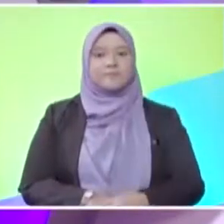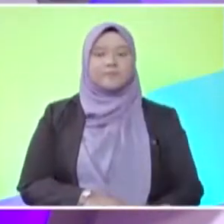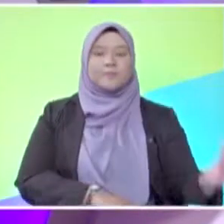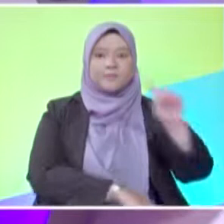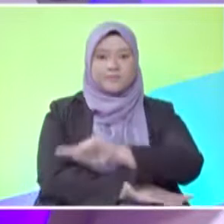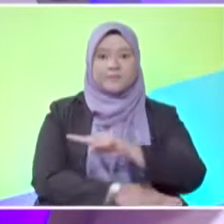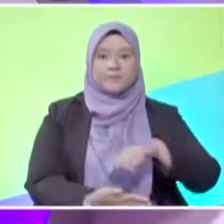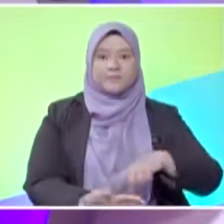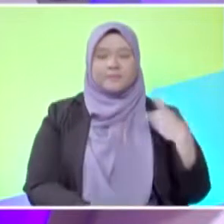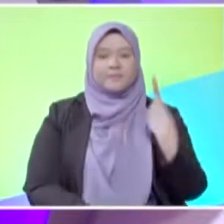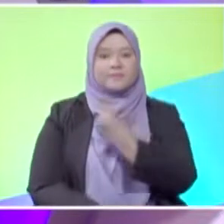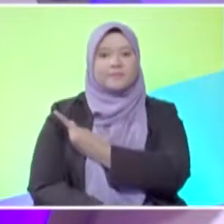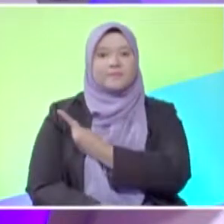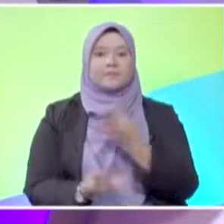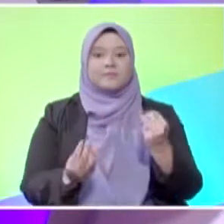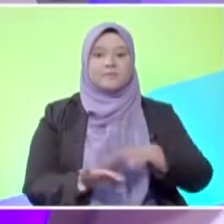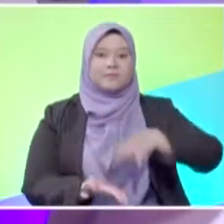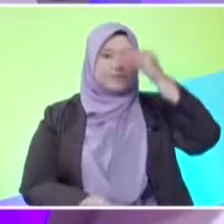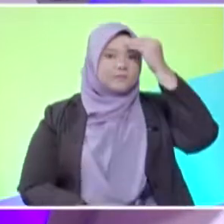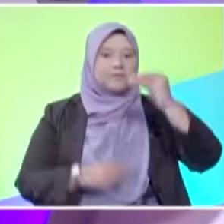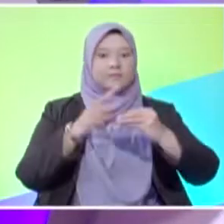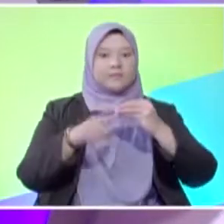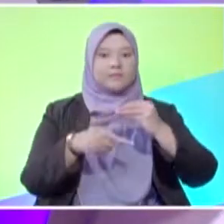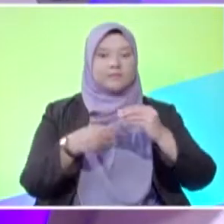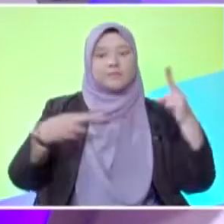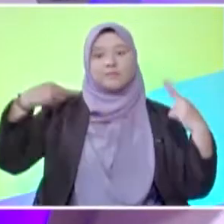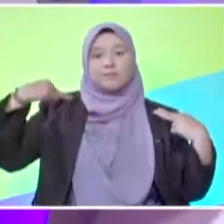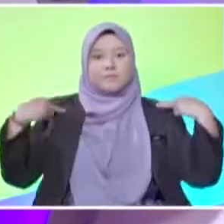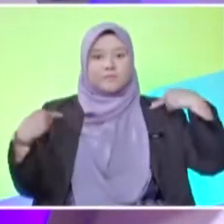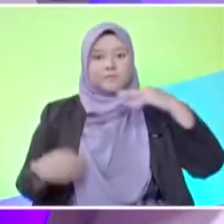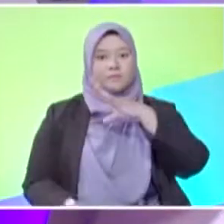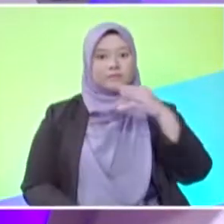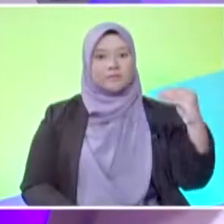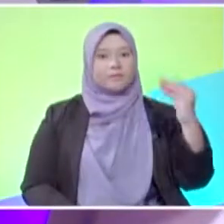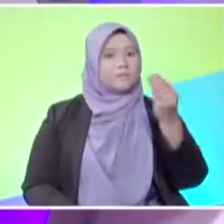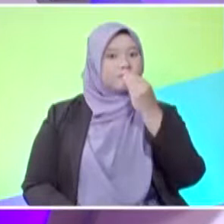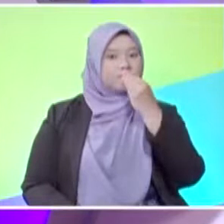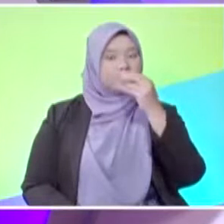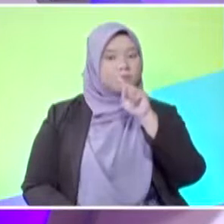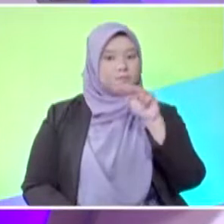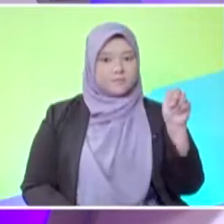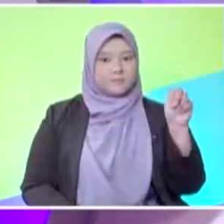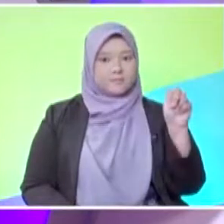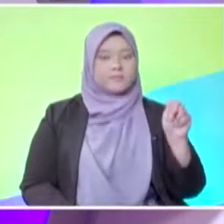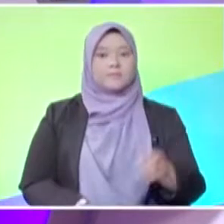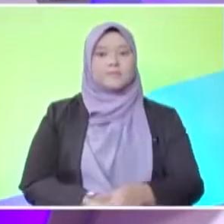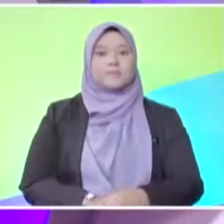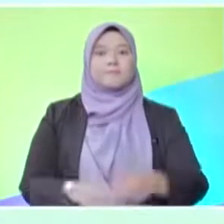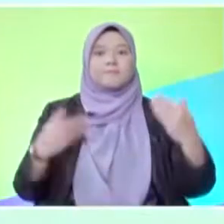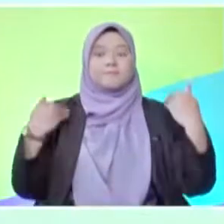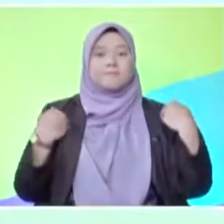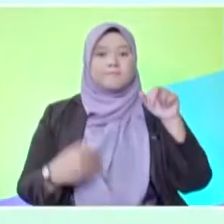makanannya Baiklah bego sini oke halo anda makanannya jenis-jenis hewan kita ada tiga